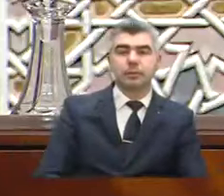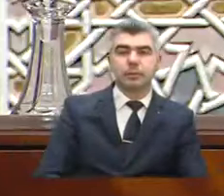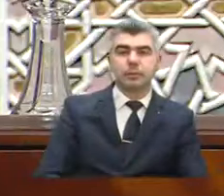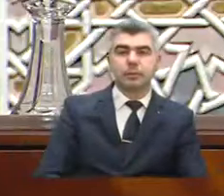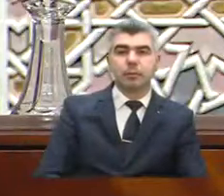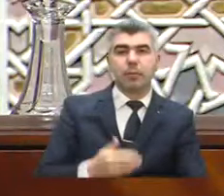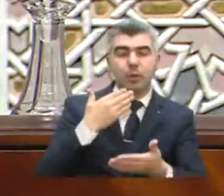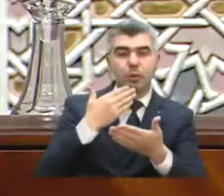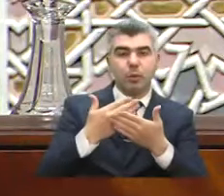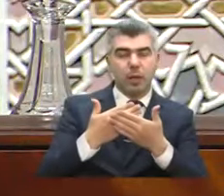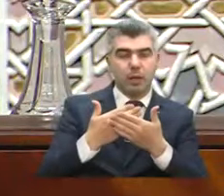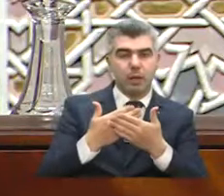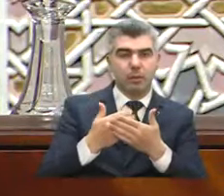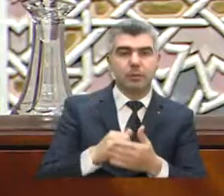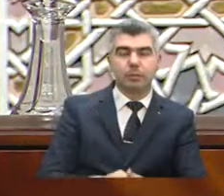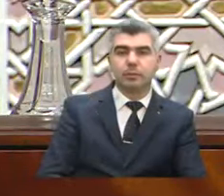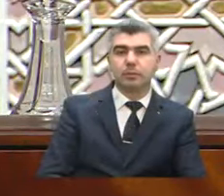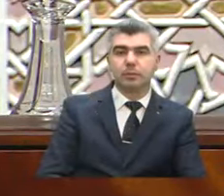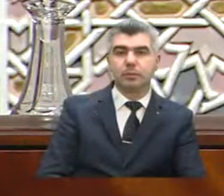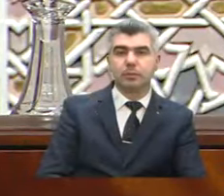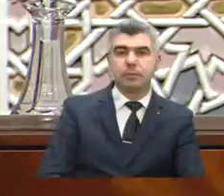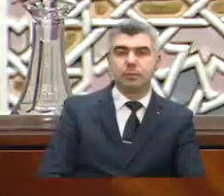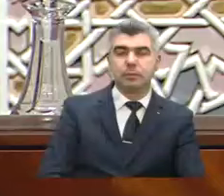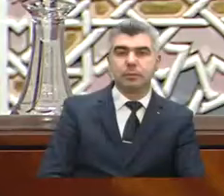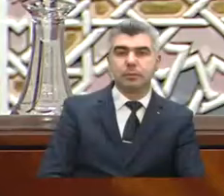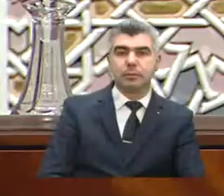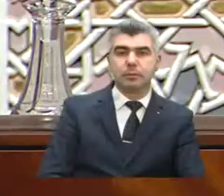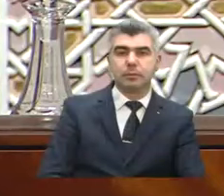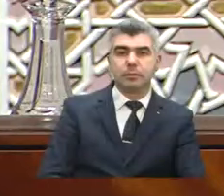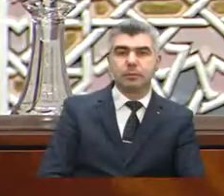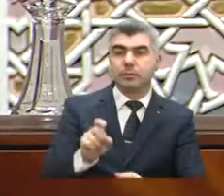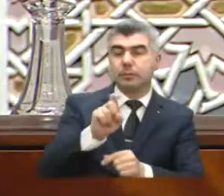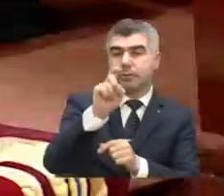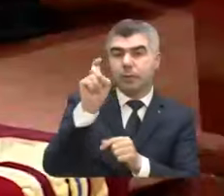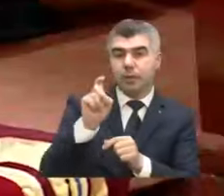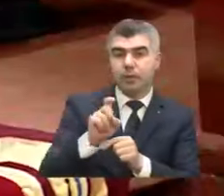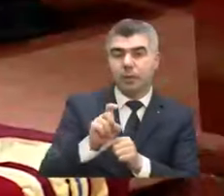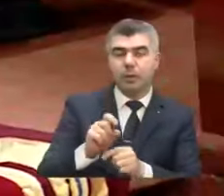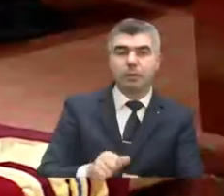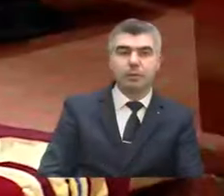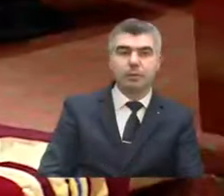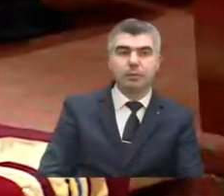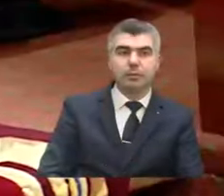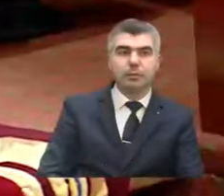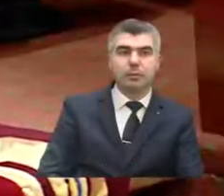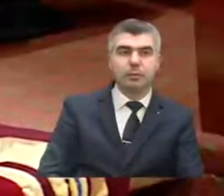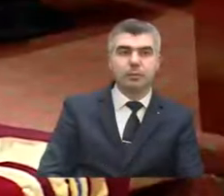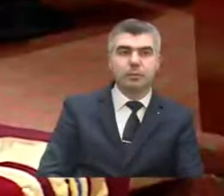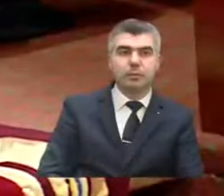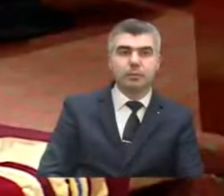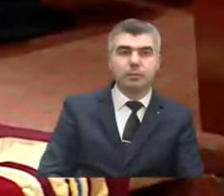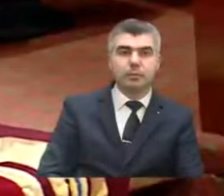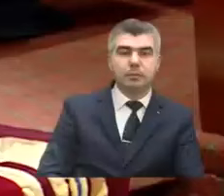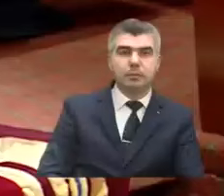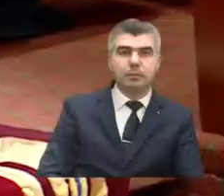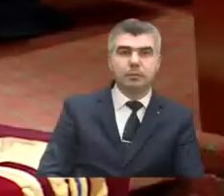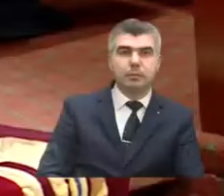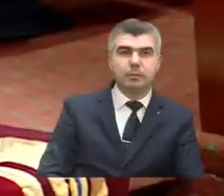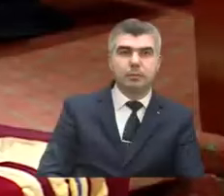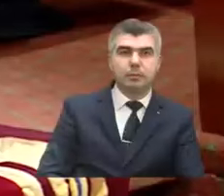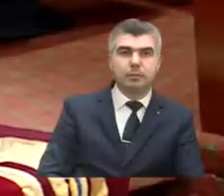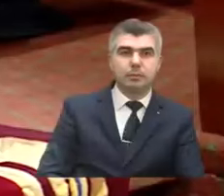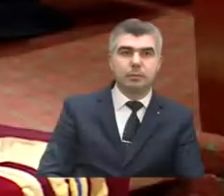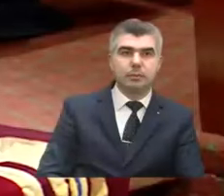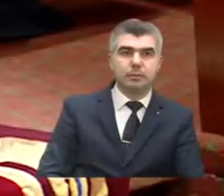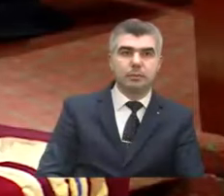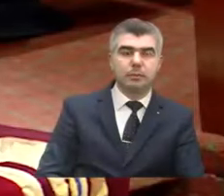شكرا السيد النائب المحترم على السؤال ديالكم السي حسن تابي.